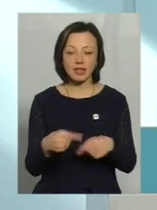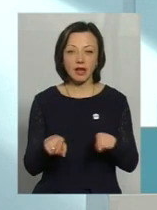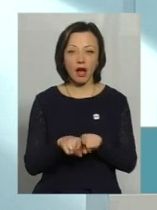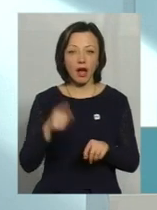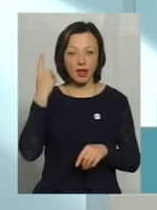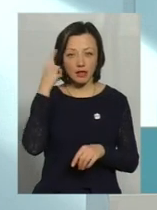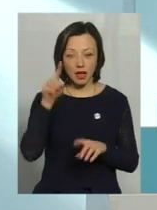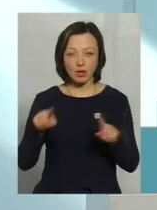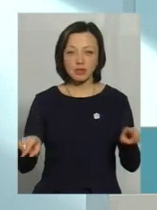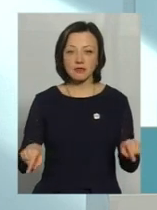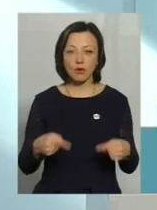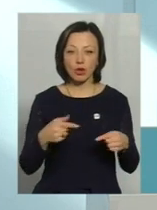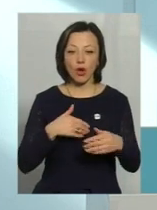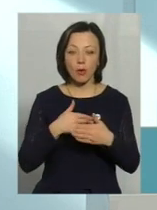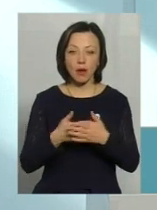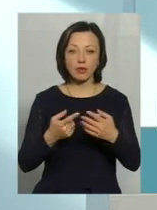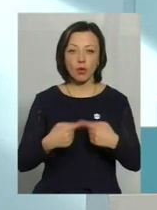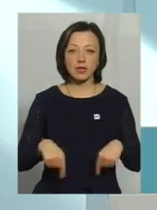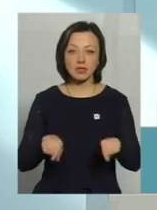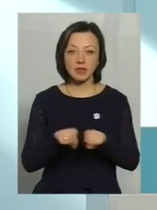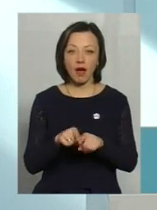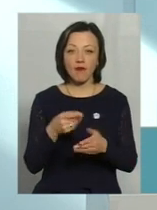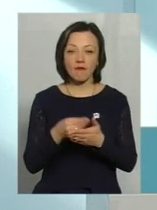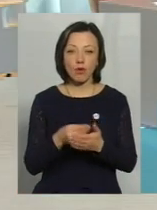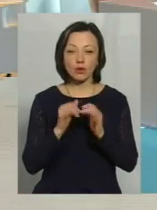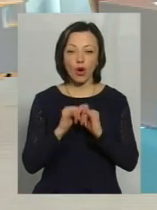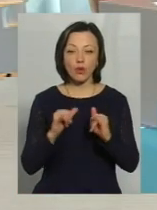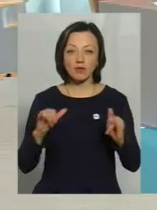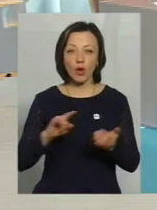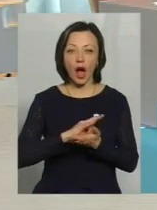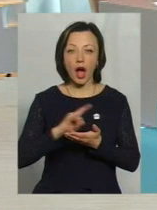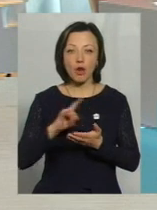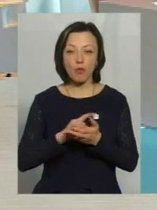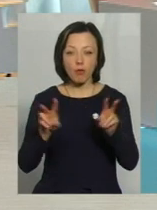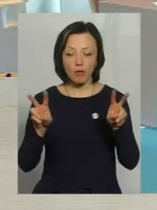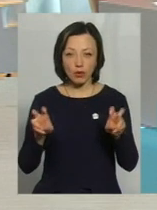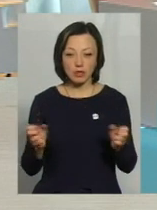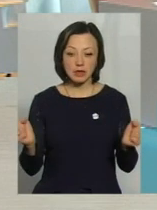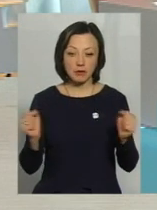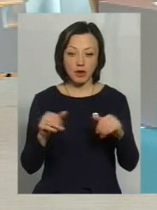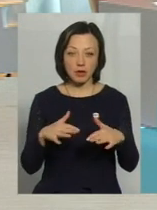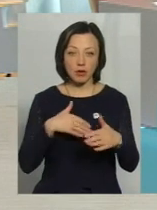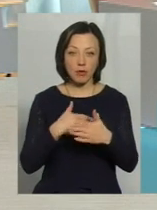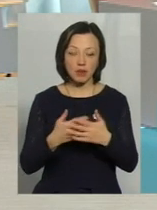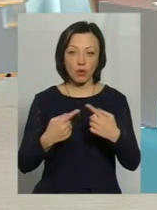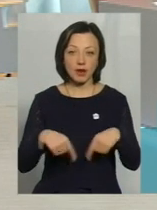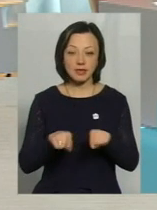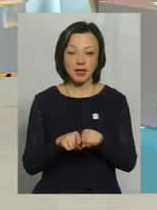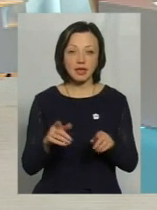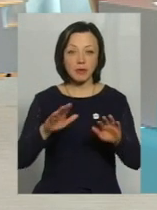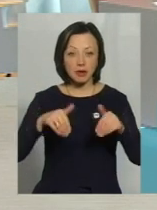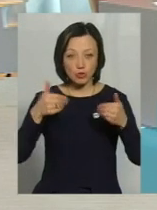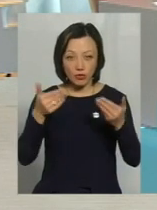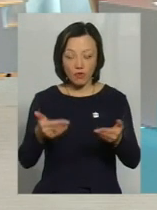ідея створення громадської організації як фонд розвитку аеропорту. От, зібралися громадські організації, які